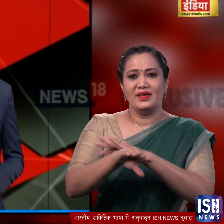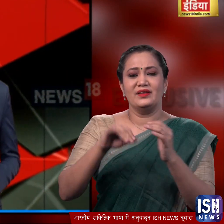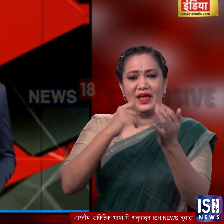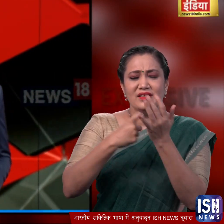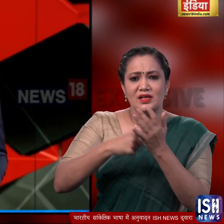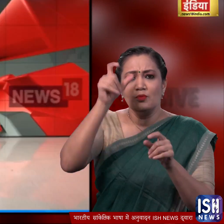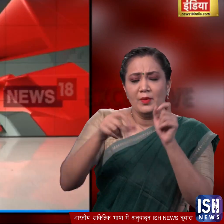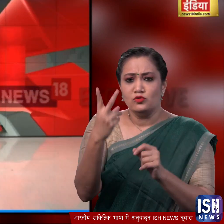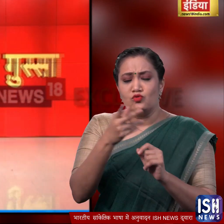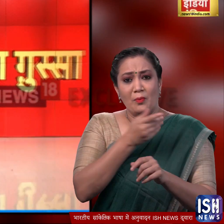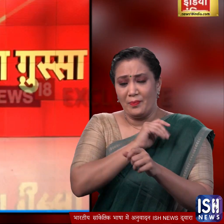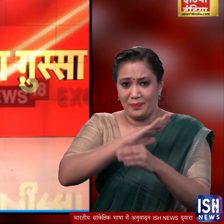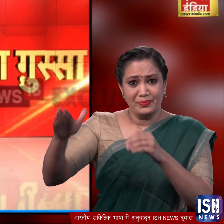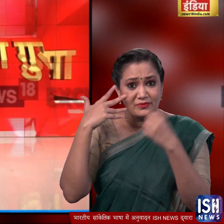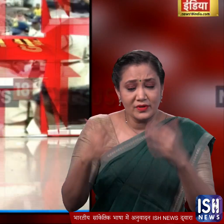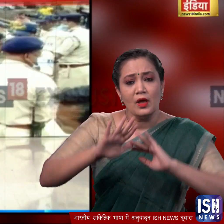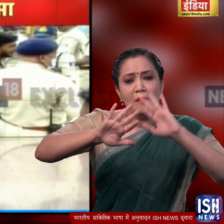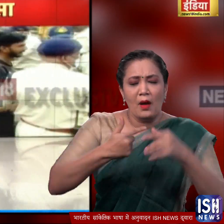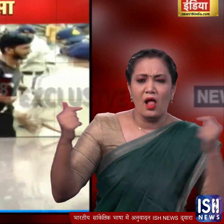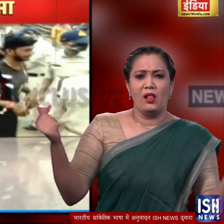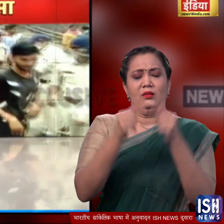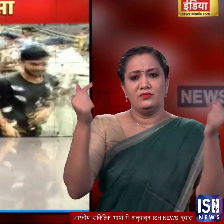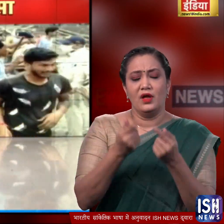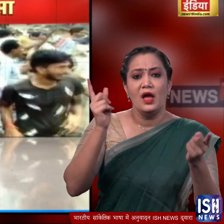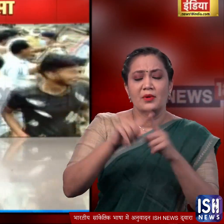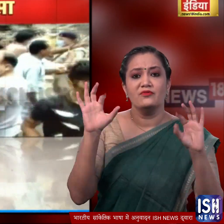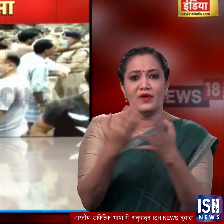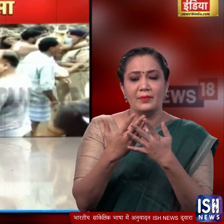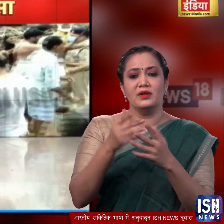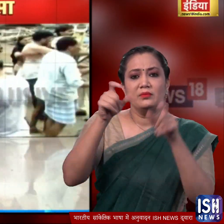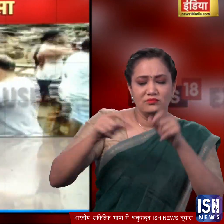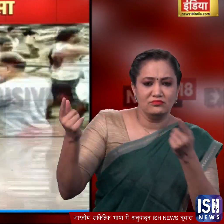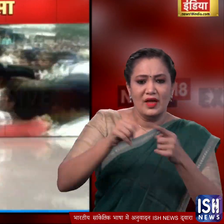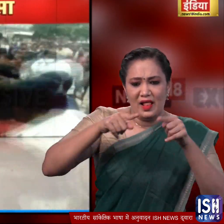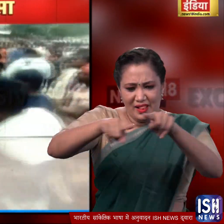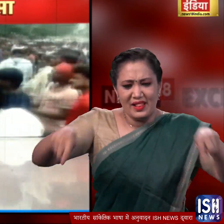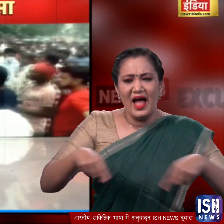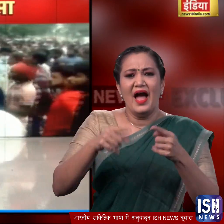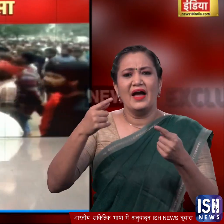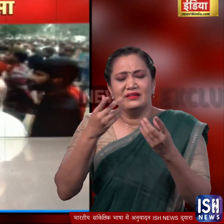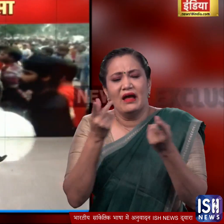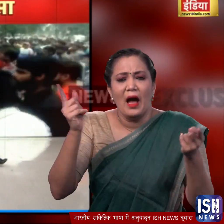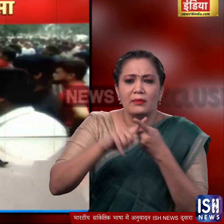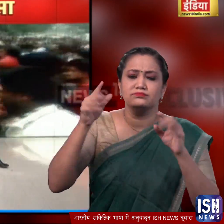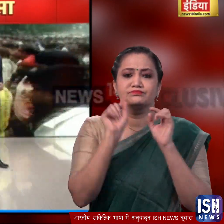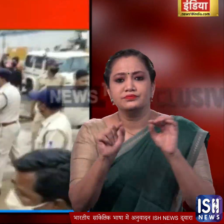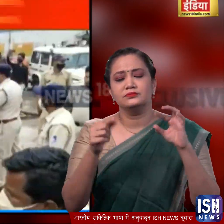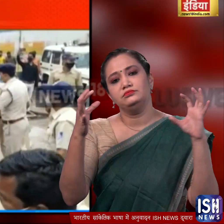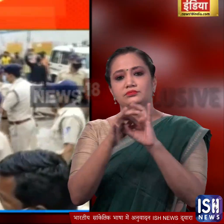लोगों की हत्या के बाद वहां संग्राम छिड़ गया। बताया जा रहा है कि पीड़ित परिवार का कुछ लोगों के साथ जमीन के मुद्दे पर विवाद चल रहा